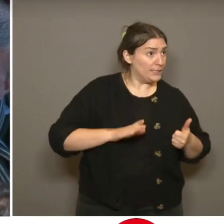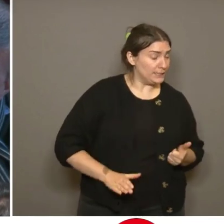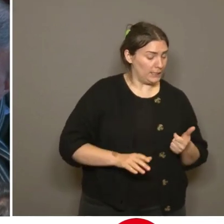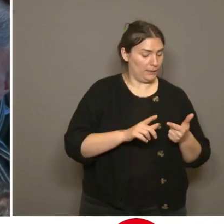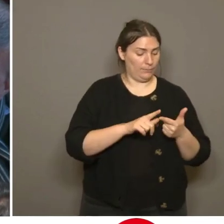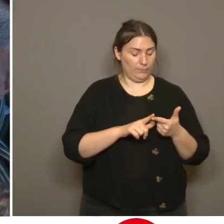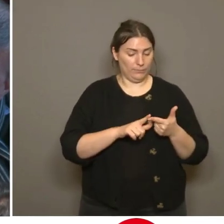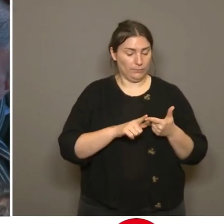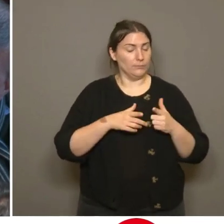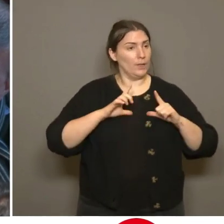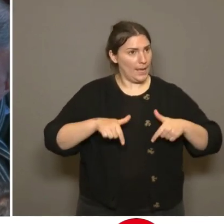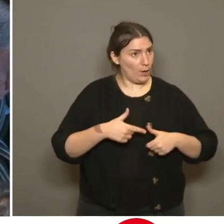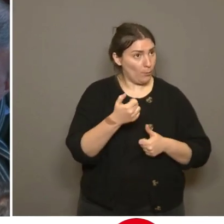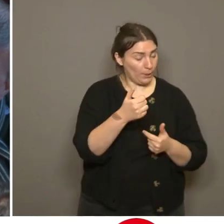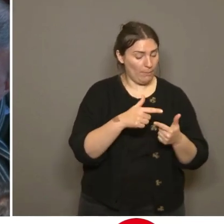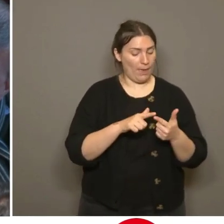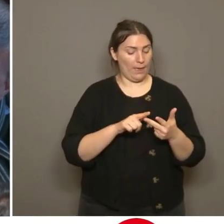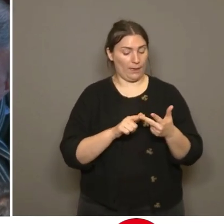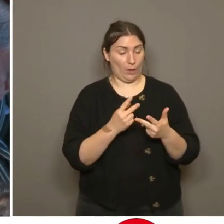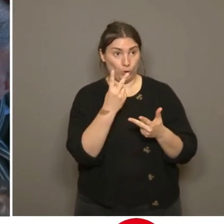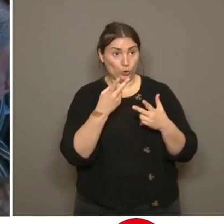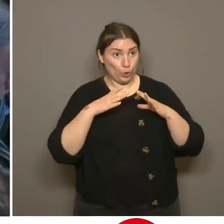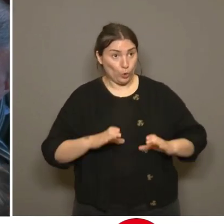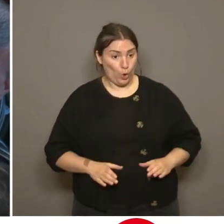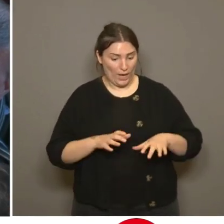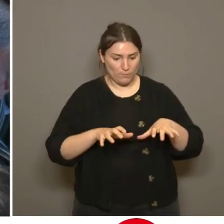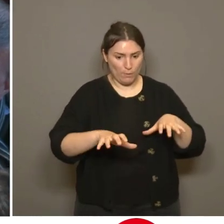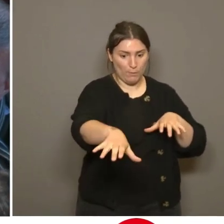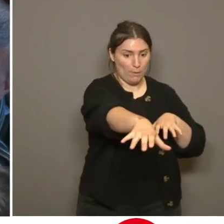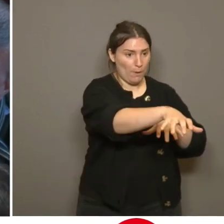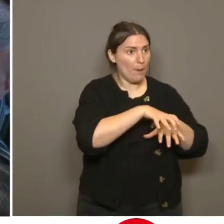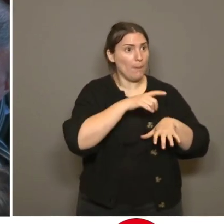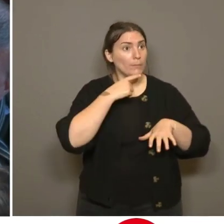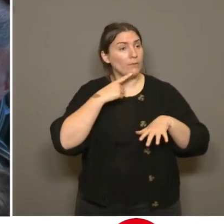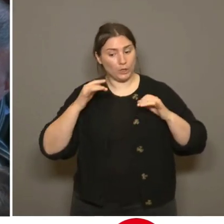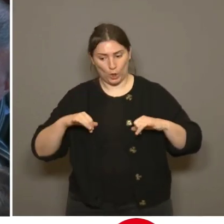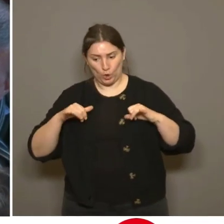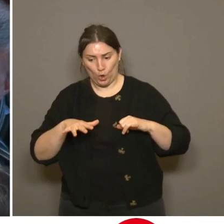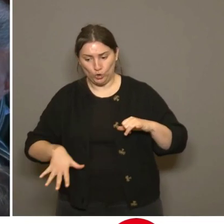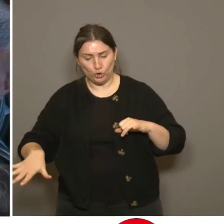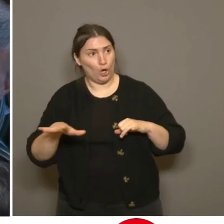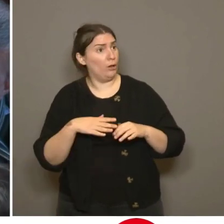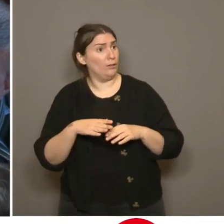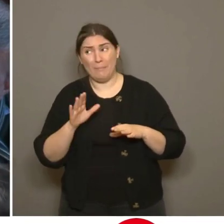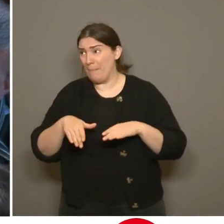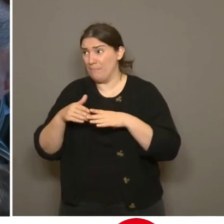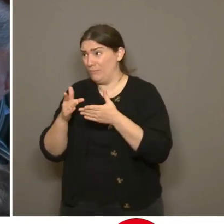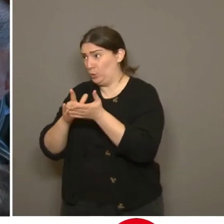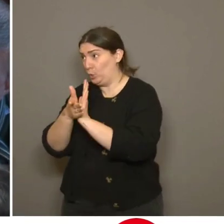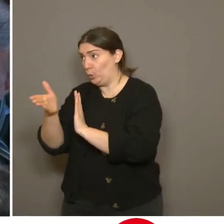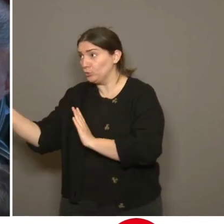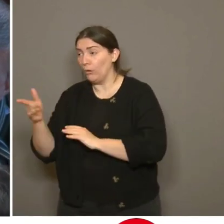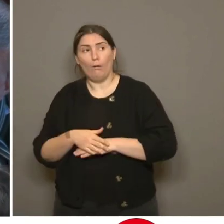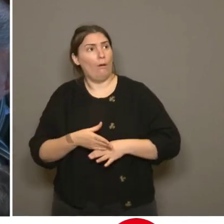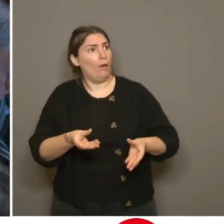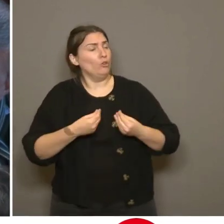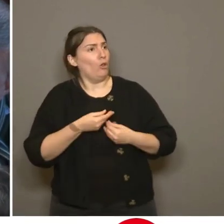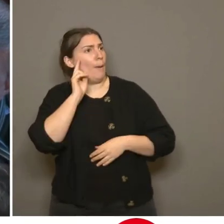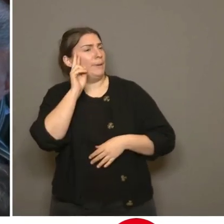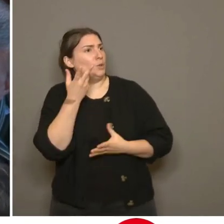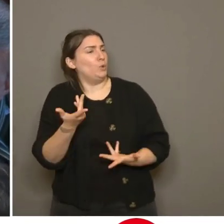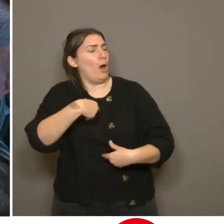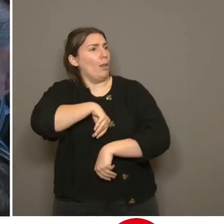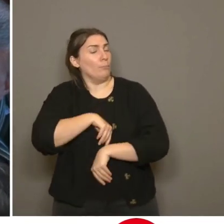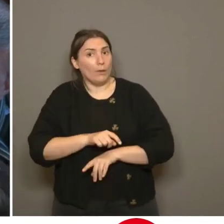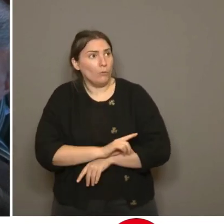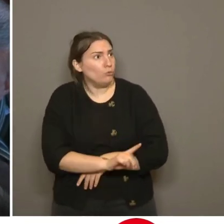nous ne pouvons décemment laisser nos jeunes, ni quiconque d'ailleurs, s'habituer à ces scènes. Les habitants sont à la fois